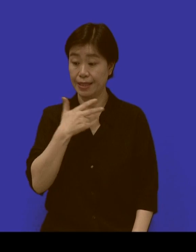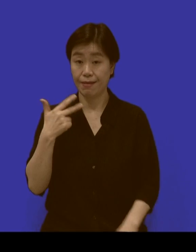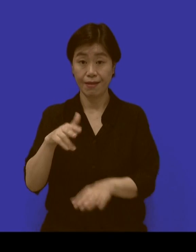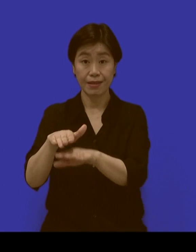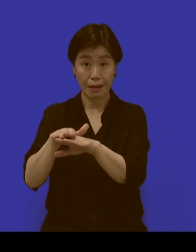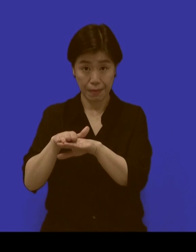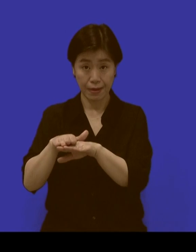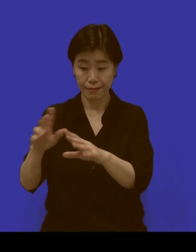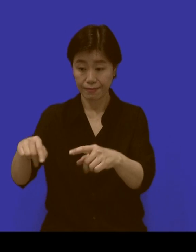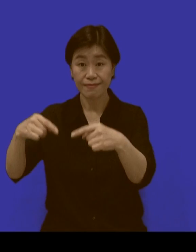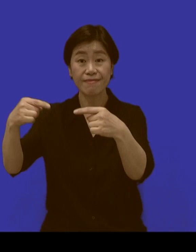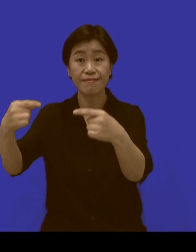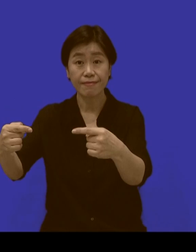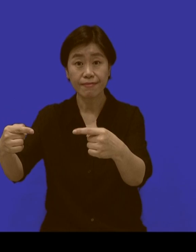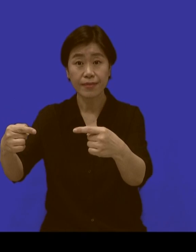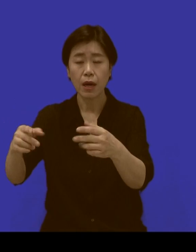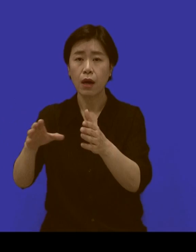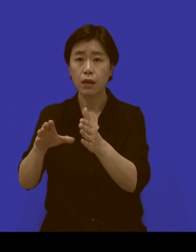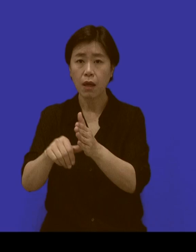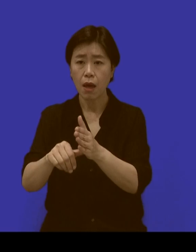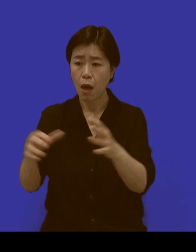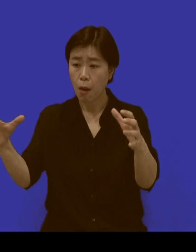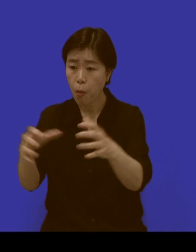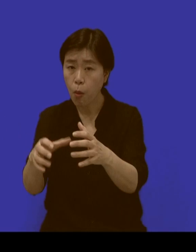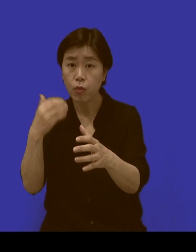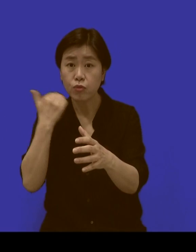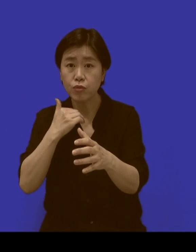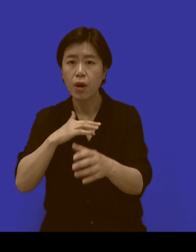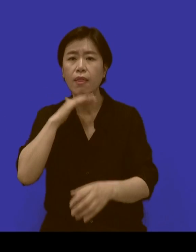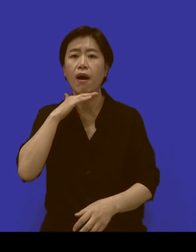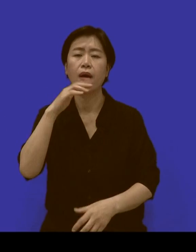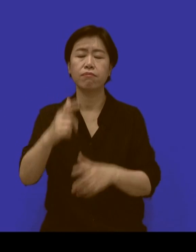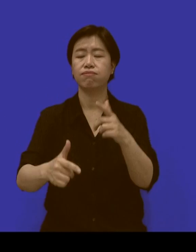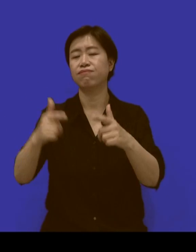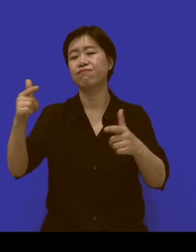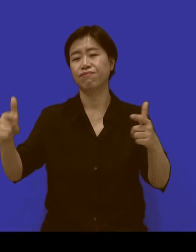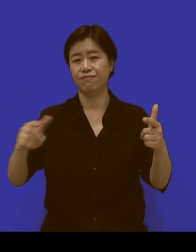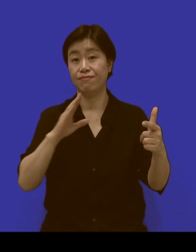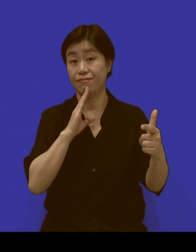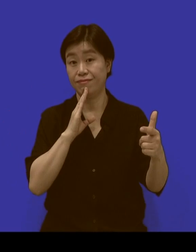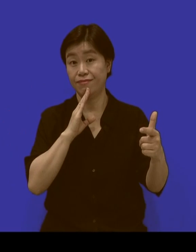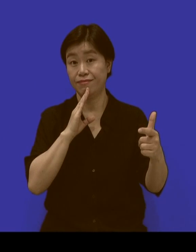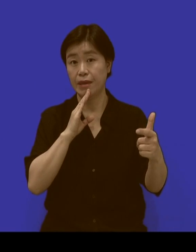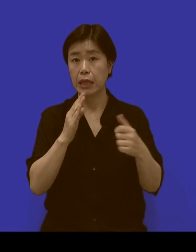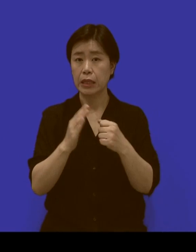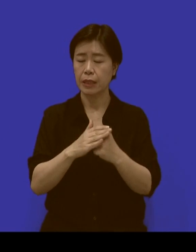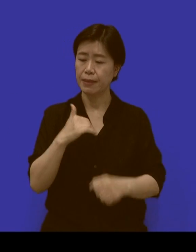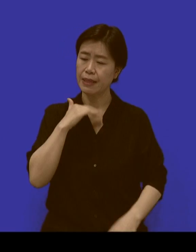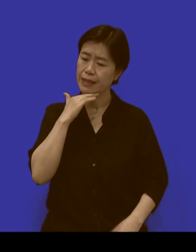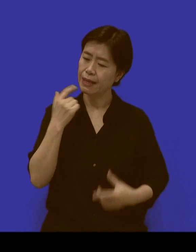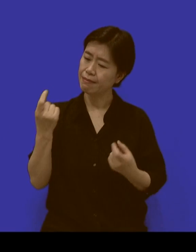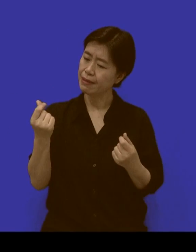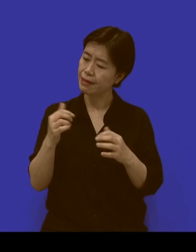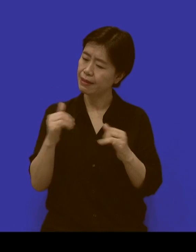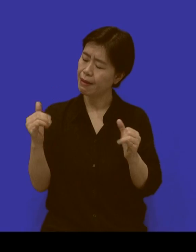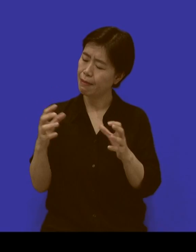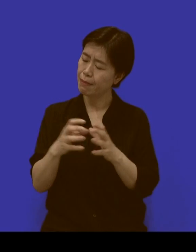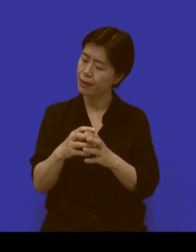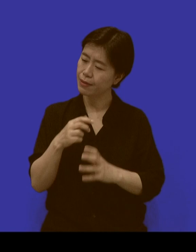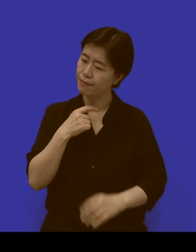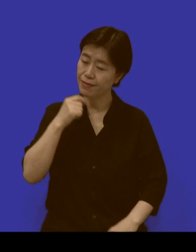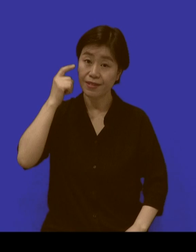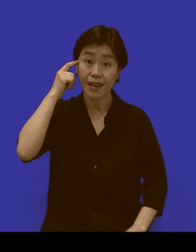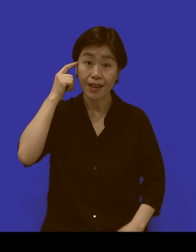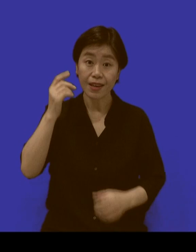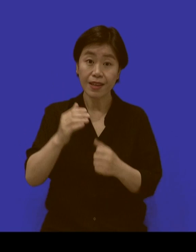활동을 하면서 또래들이 좀 그립더라고요. 네. 그러니까 다 거기는 연령대가 다양하잖아요. 예. 그래서 그러면은 대학부를